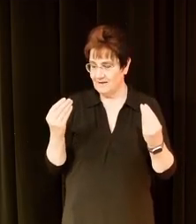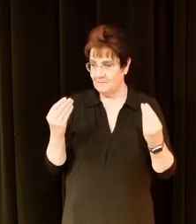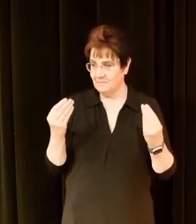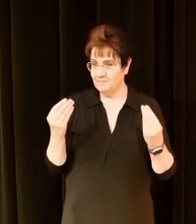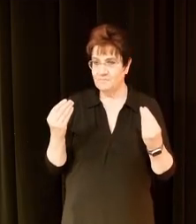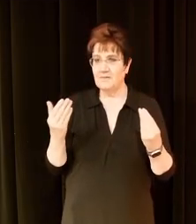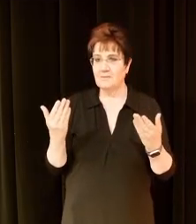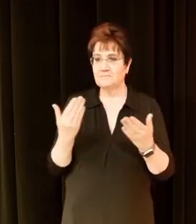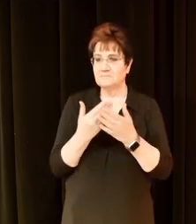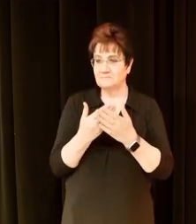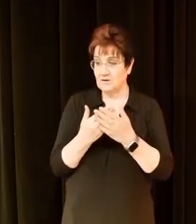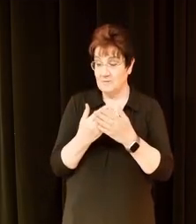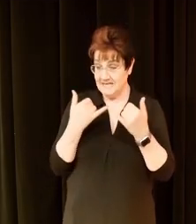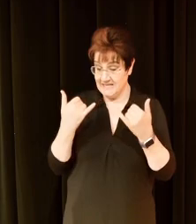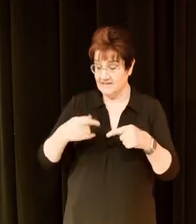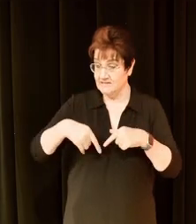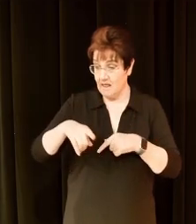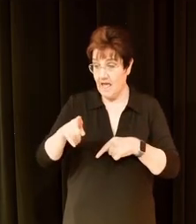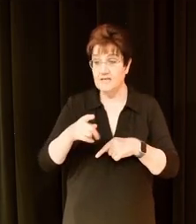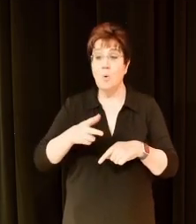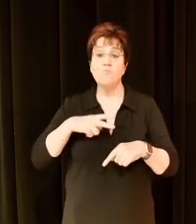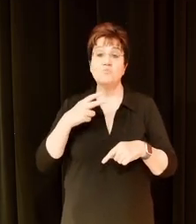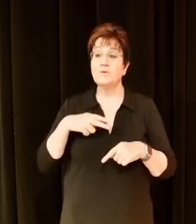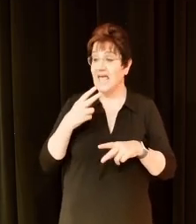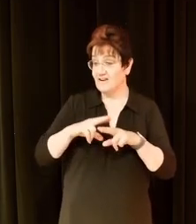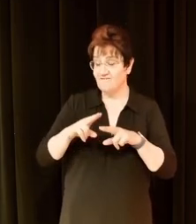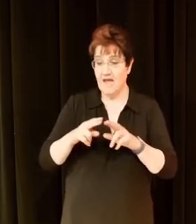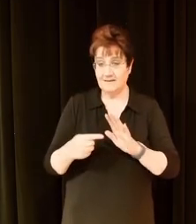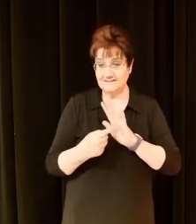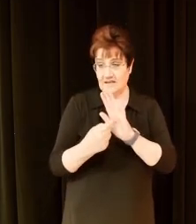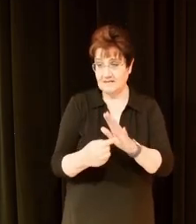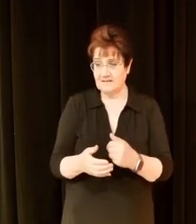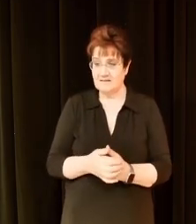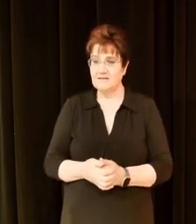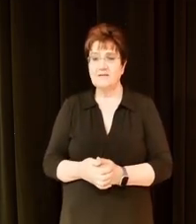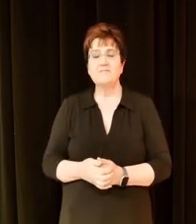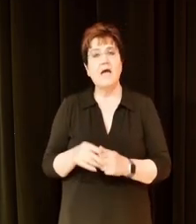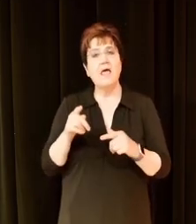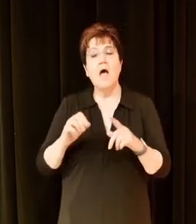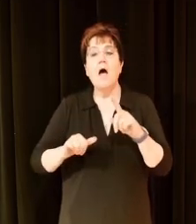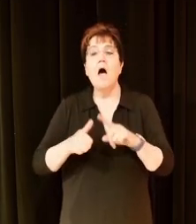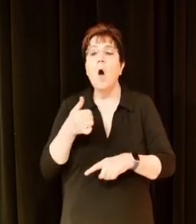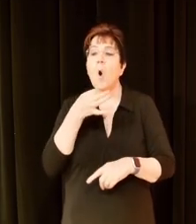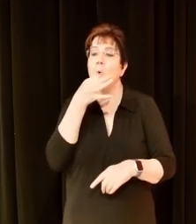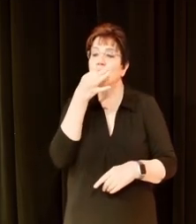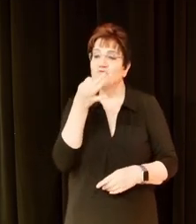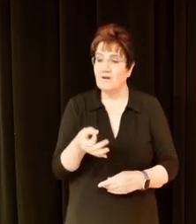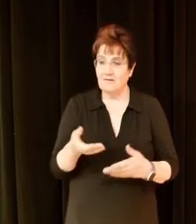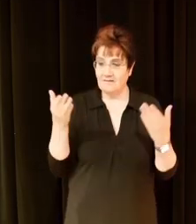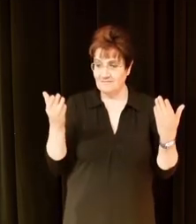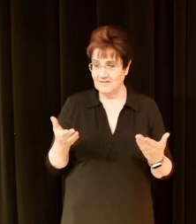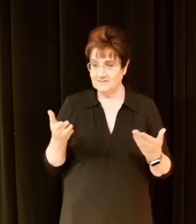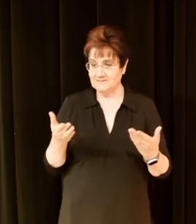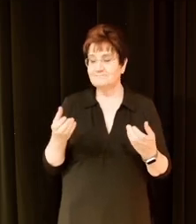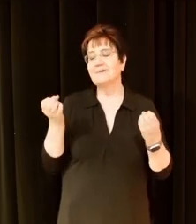mit Ihnen. Ich zeige Ihnen gleich ein ganz modernes Werk, weil letztlich ist schon die sehr zentrale Frage, natürlich auch aus meiner